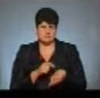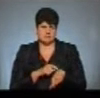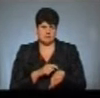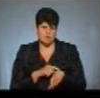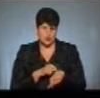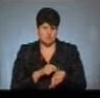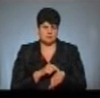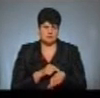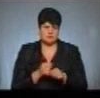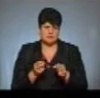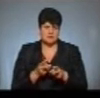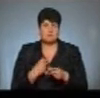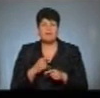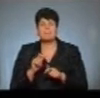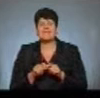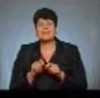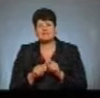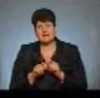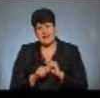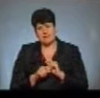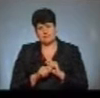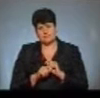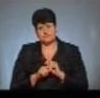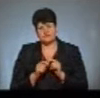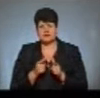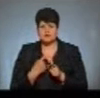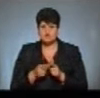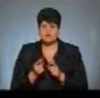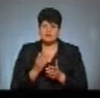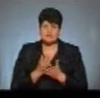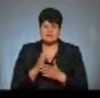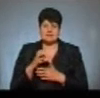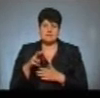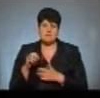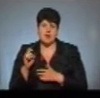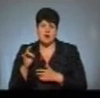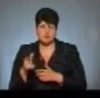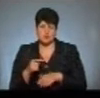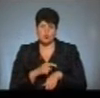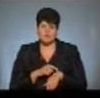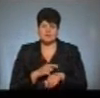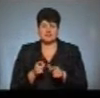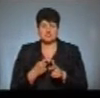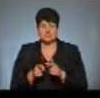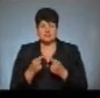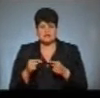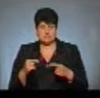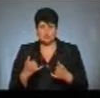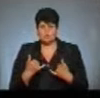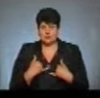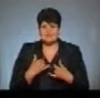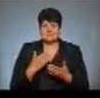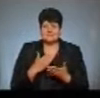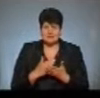гаджети? Ми перевіряємо саме, чи наявний смарт-годинник або інші технічні. Тобто в нас